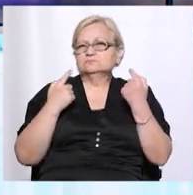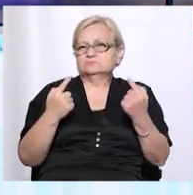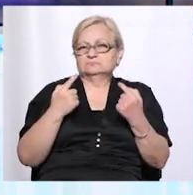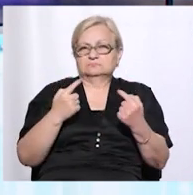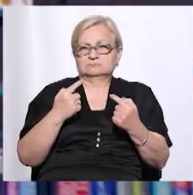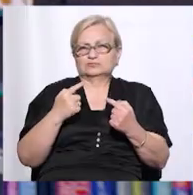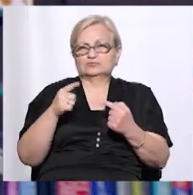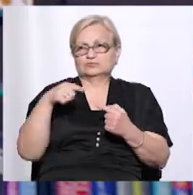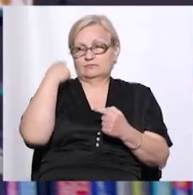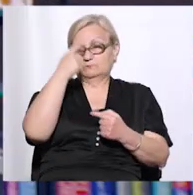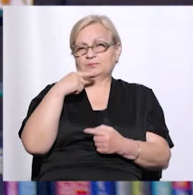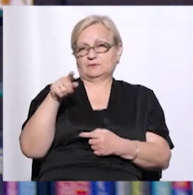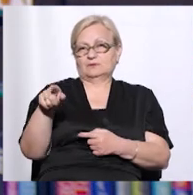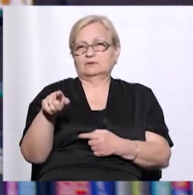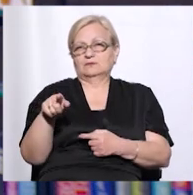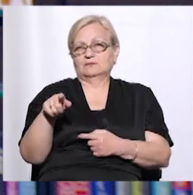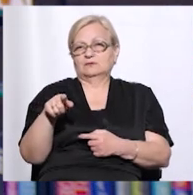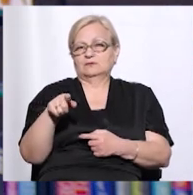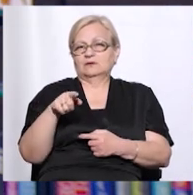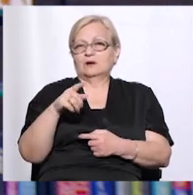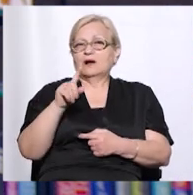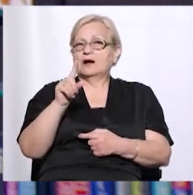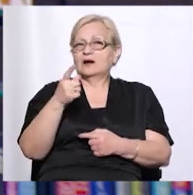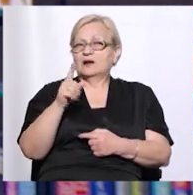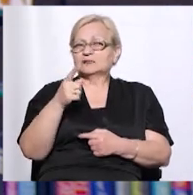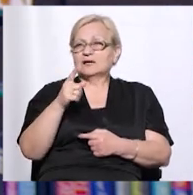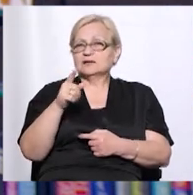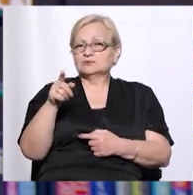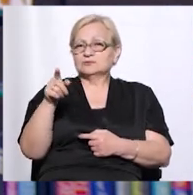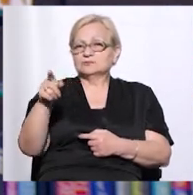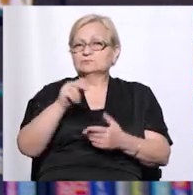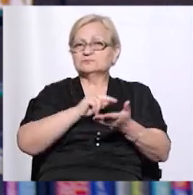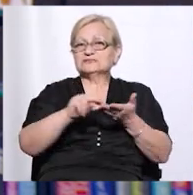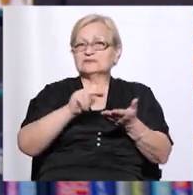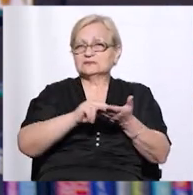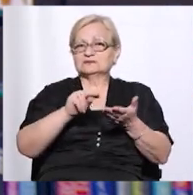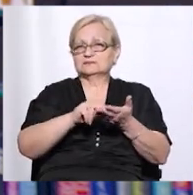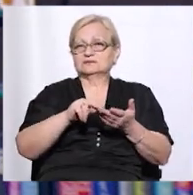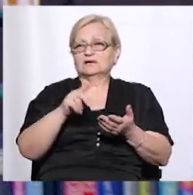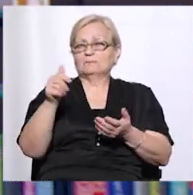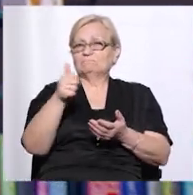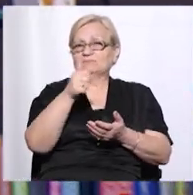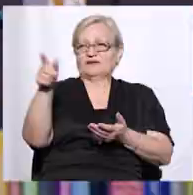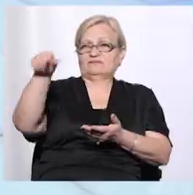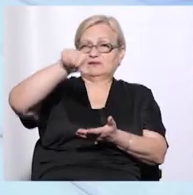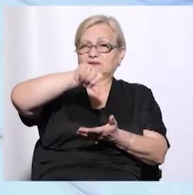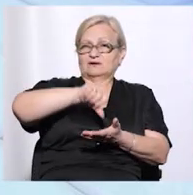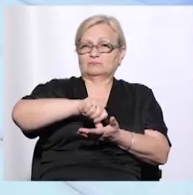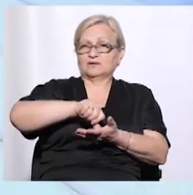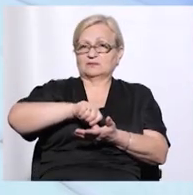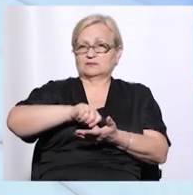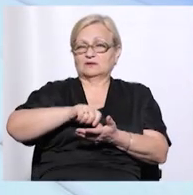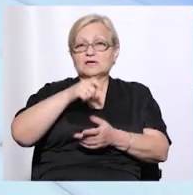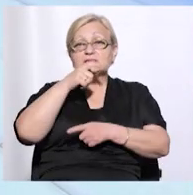და ეხლა ხვდებით ალბათ, რატომ არ აწყობდა ბჭყალებში მწერალს მთავარ გმირად გიორგი გამოეყვანა.